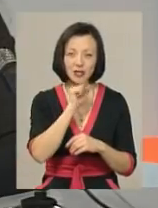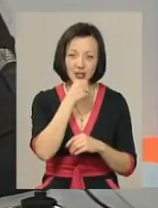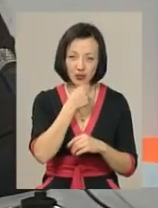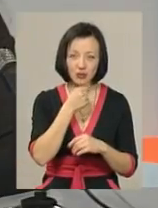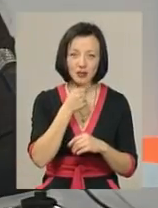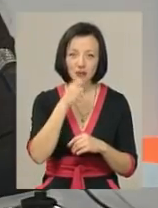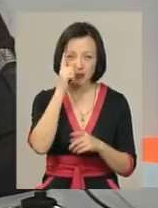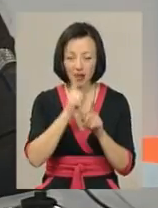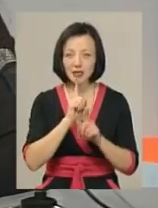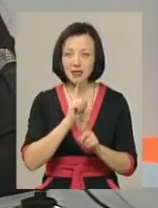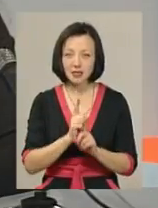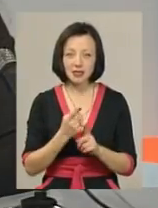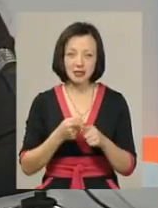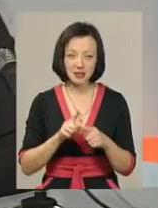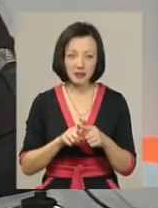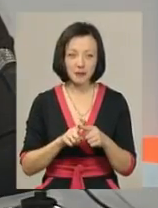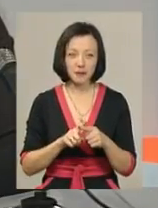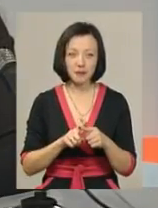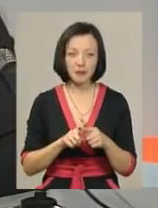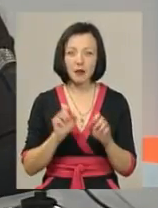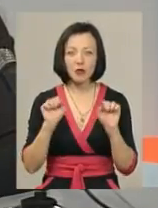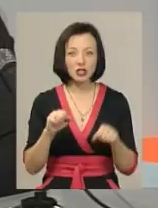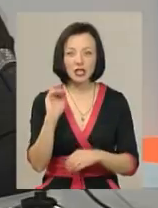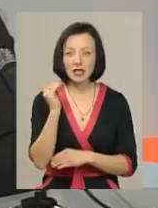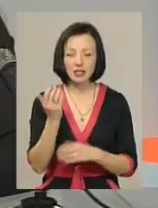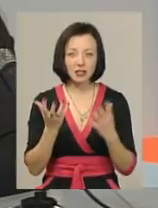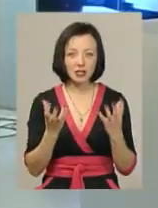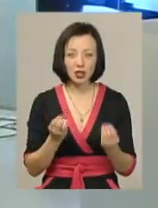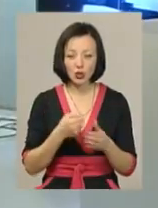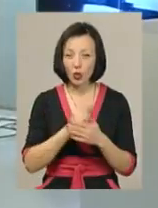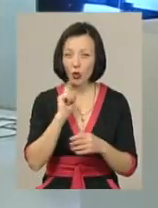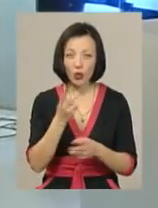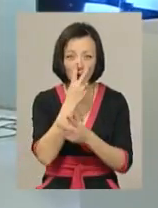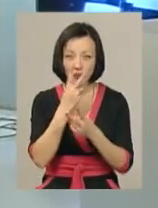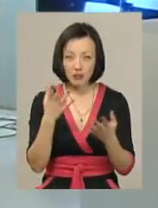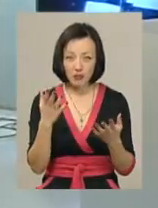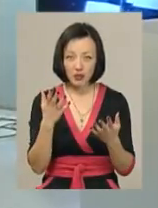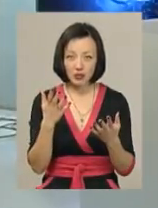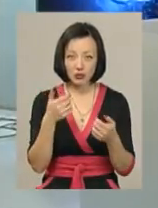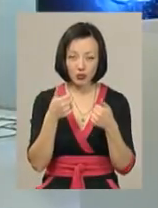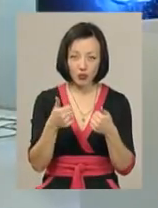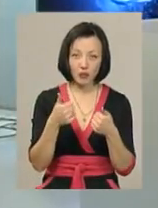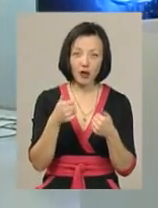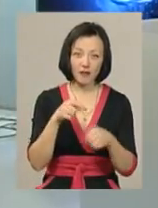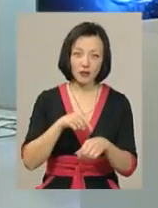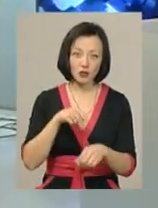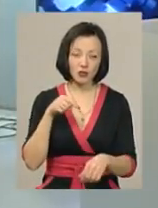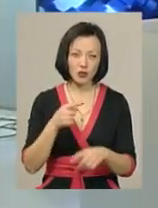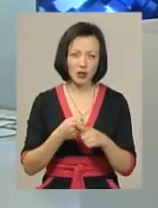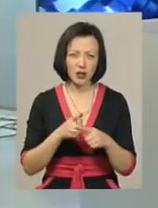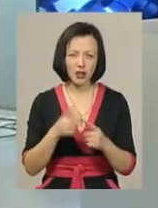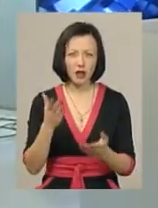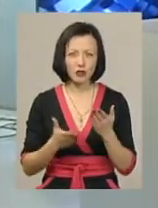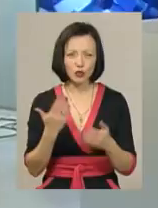дідуся братика сестрички хоч може ще дитина і до року і не бачить але во вона це відчує а